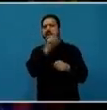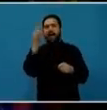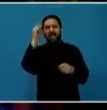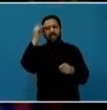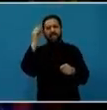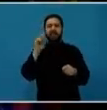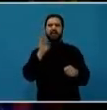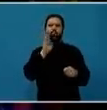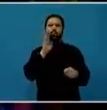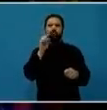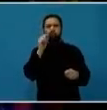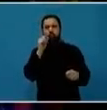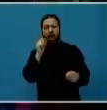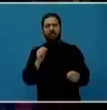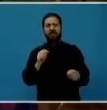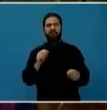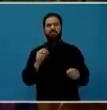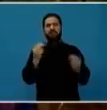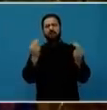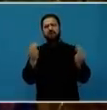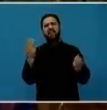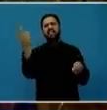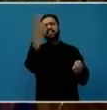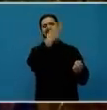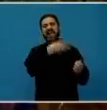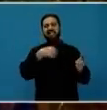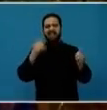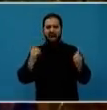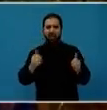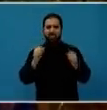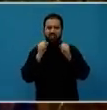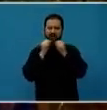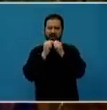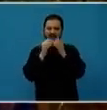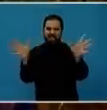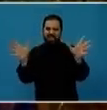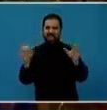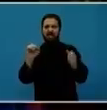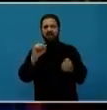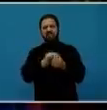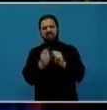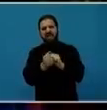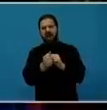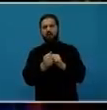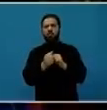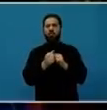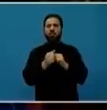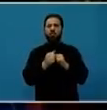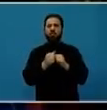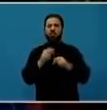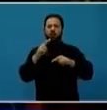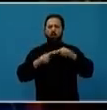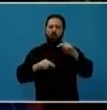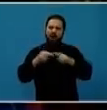Acum, bineînțeles că aceste blesteme sau ocări pe care